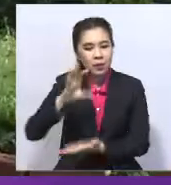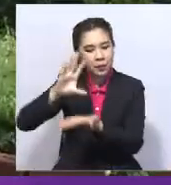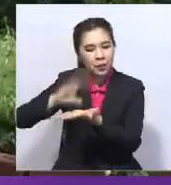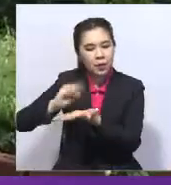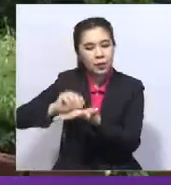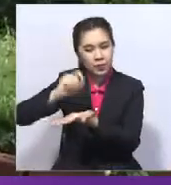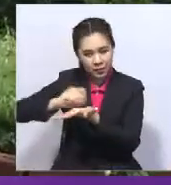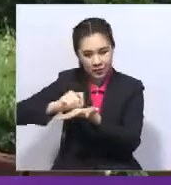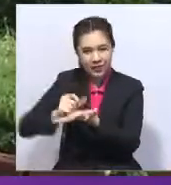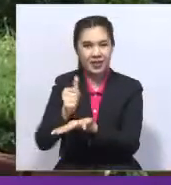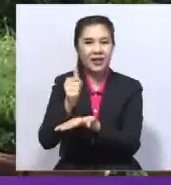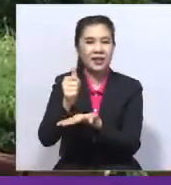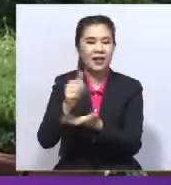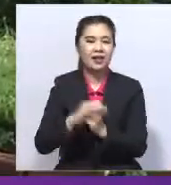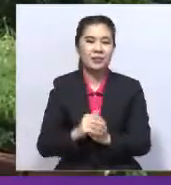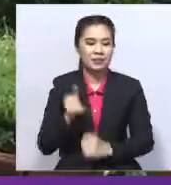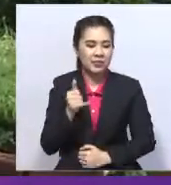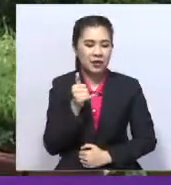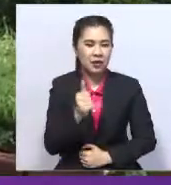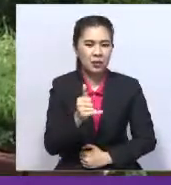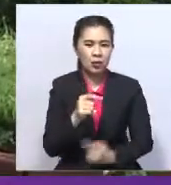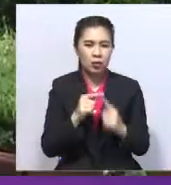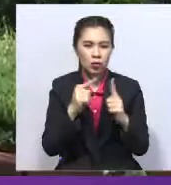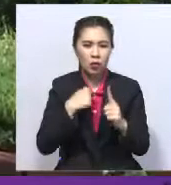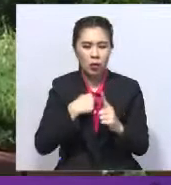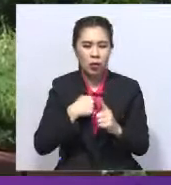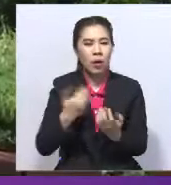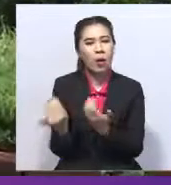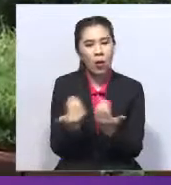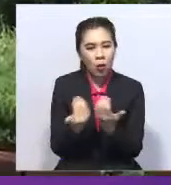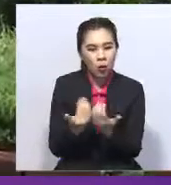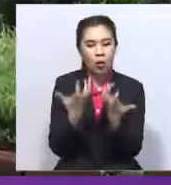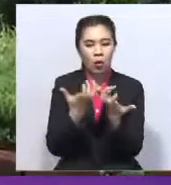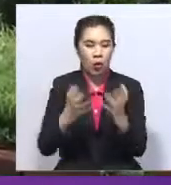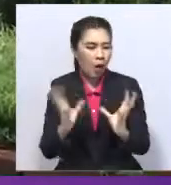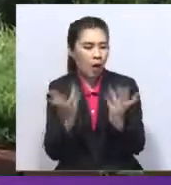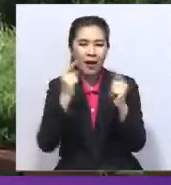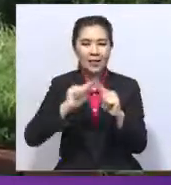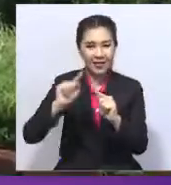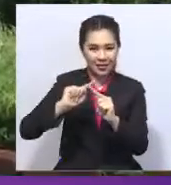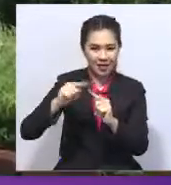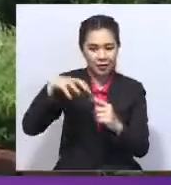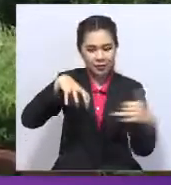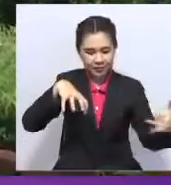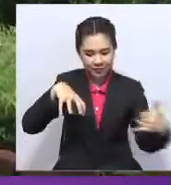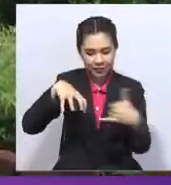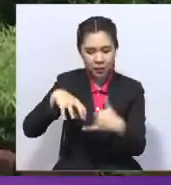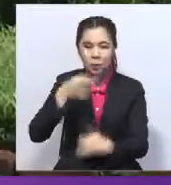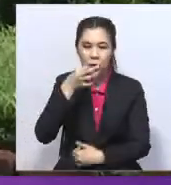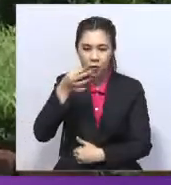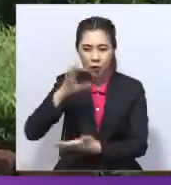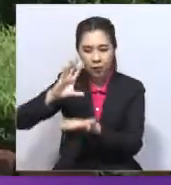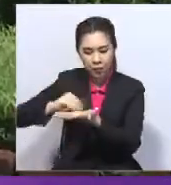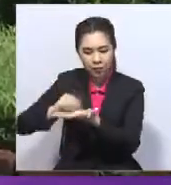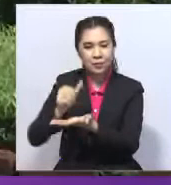ได้ด้วยหากใครที่มาเที่ยวชมงานนี้นะครับเกิดพลัดหลงกับบุตรหลานหรือว่าทำของหายนะครับก็สามารถเดินทางมาแจ้งความลงบันทึกประจ